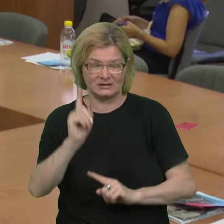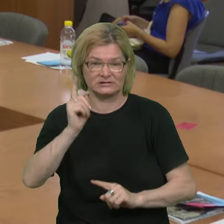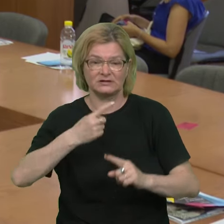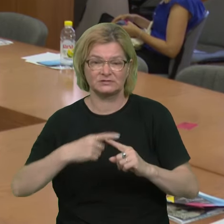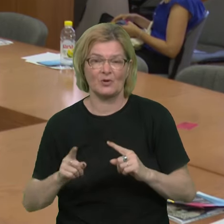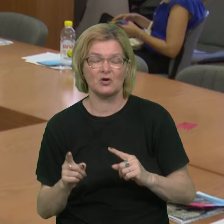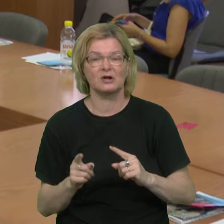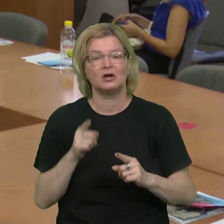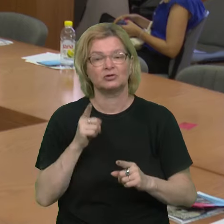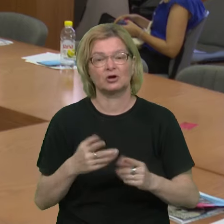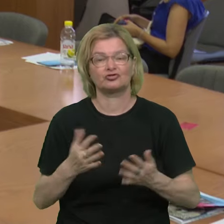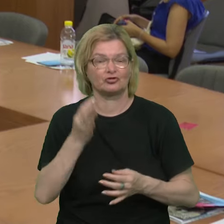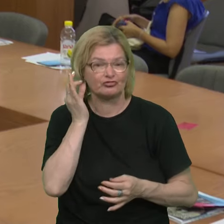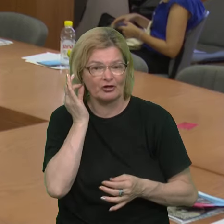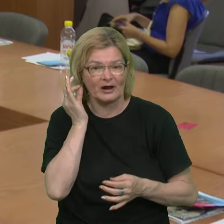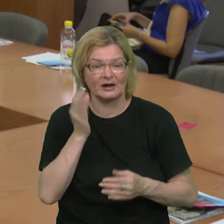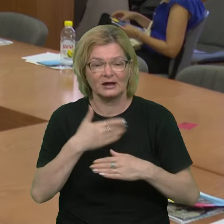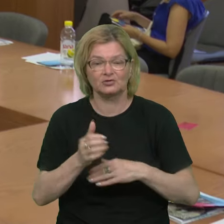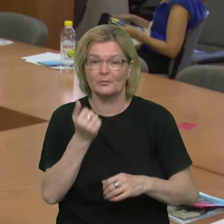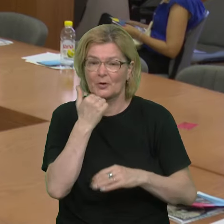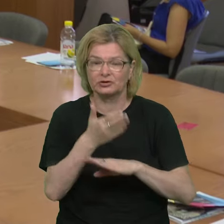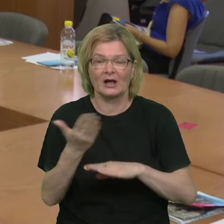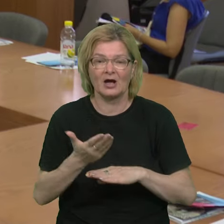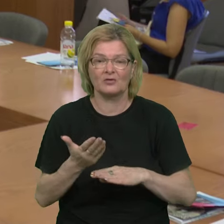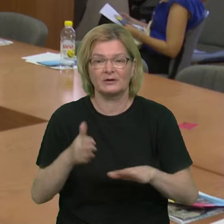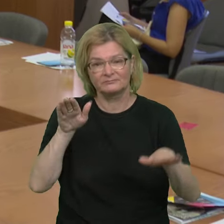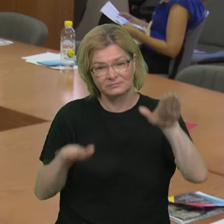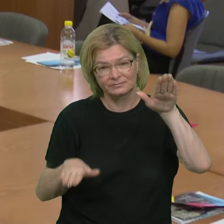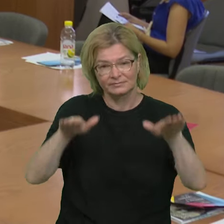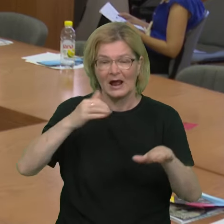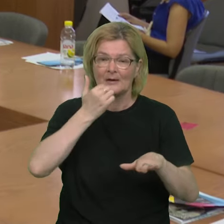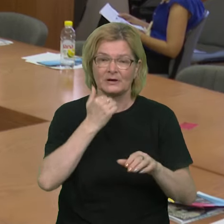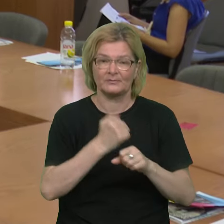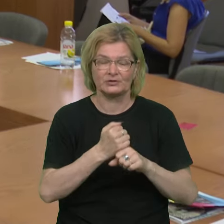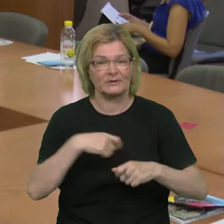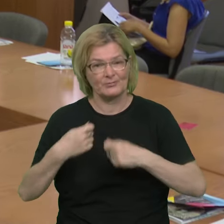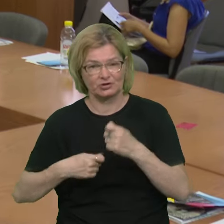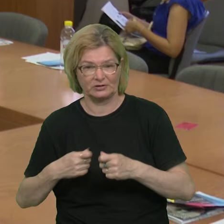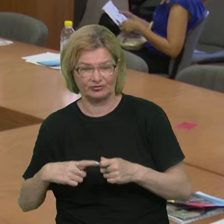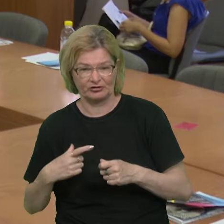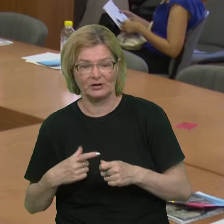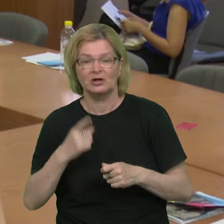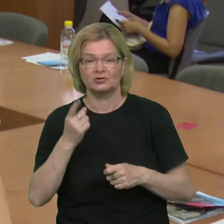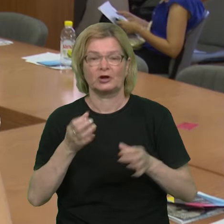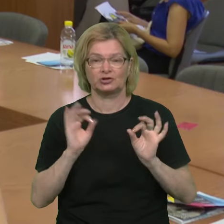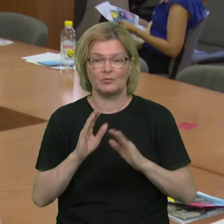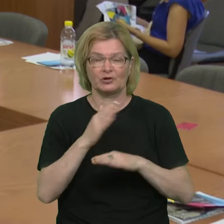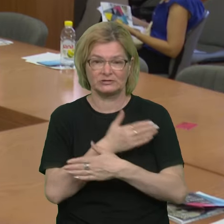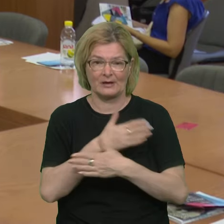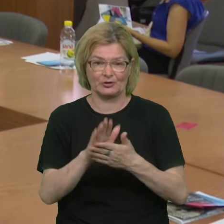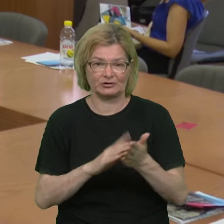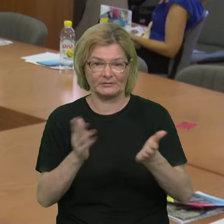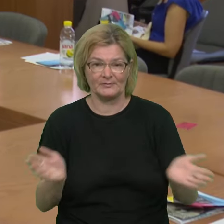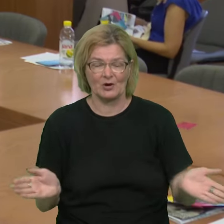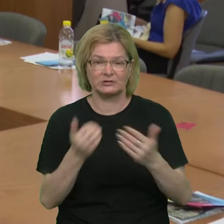rastu zbog toga što žene idu u poduzetništvo kako bi balansirale privatni i poslovni život. I to je dobro